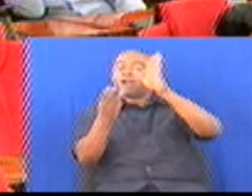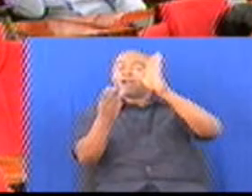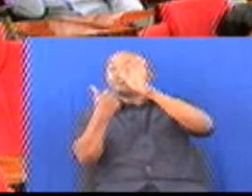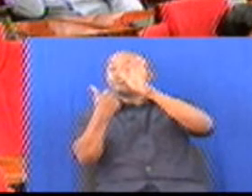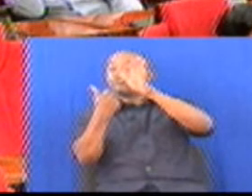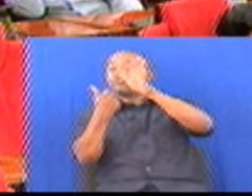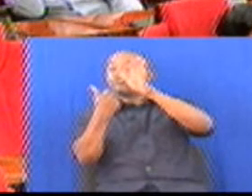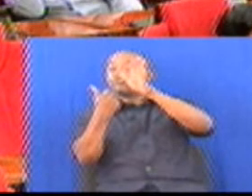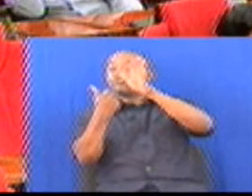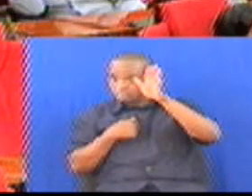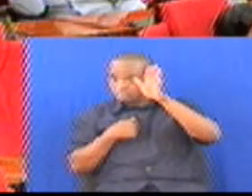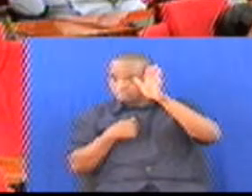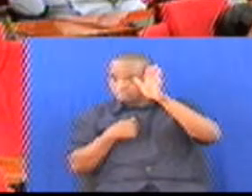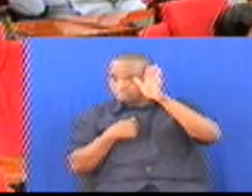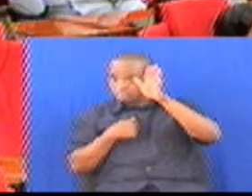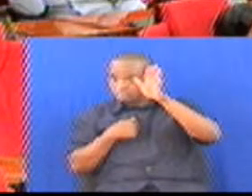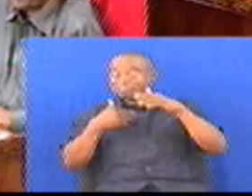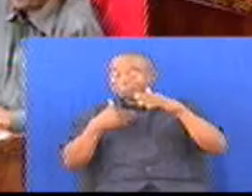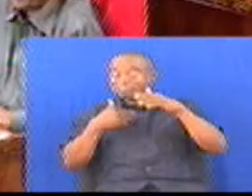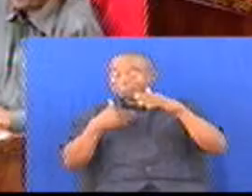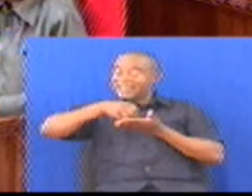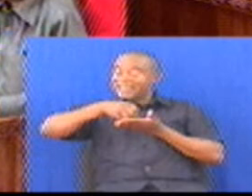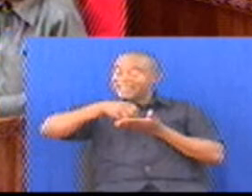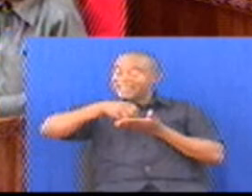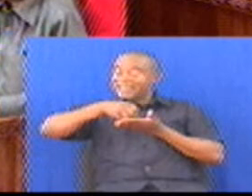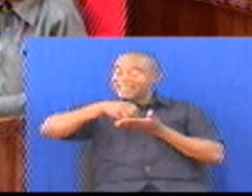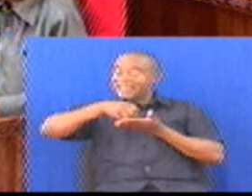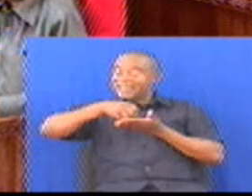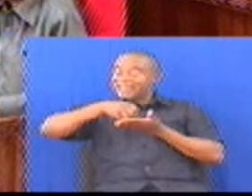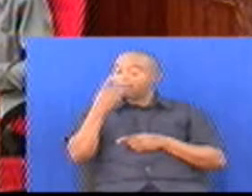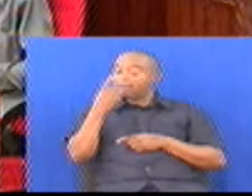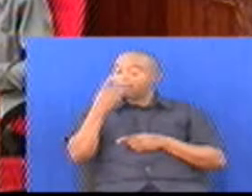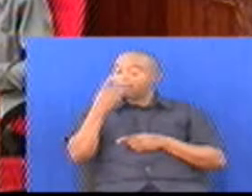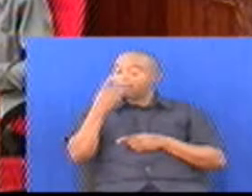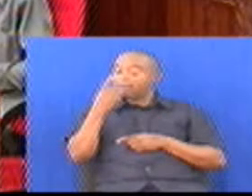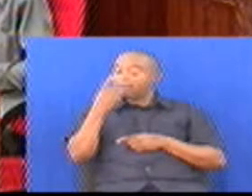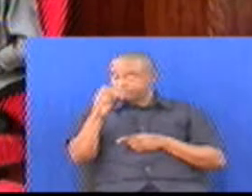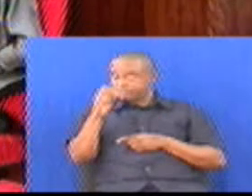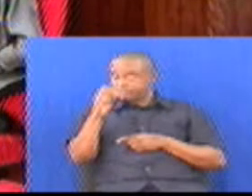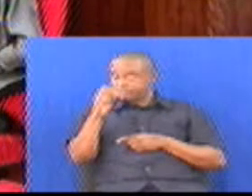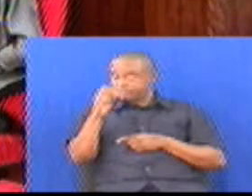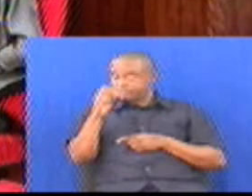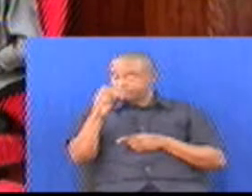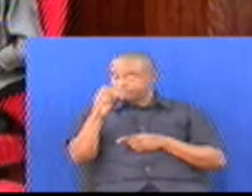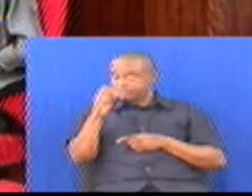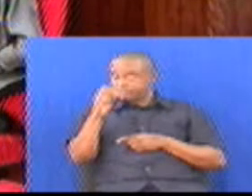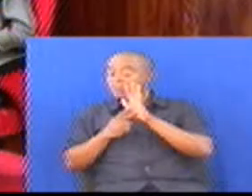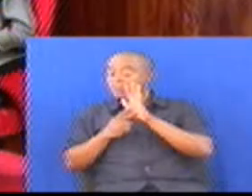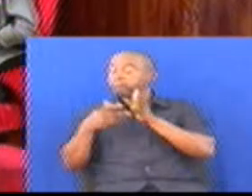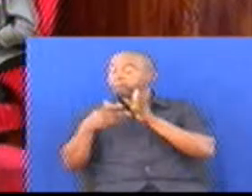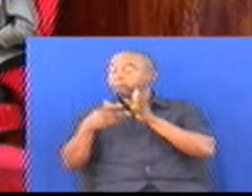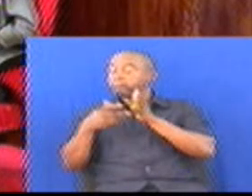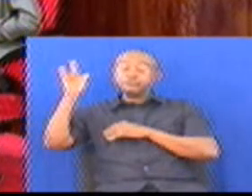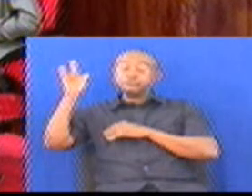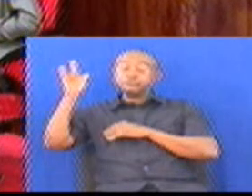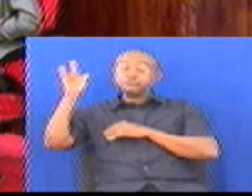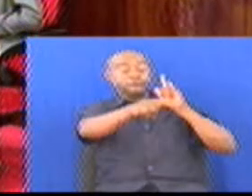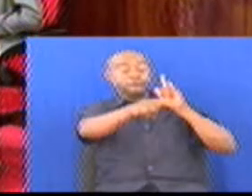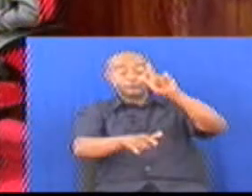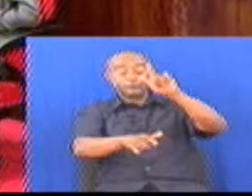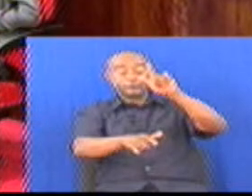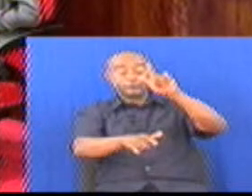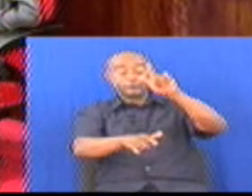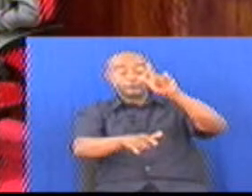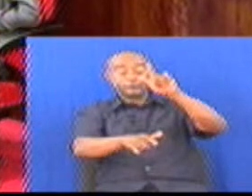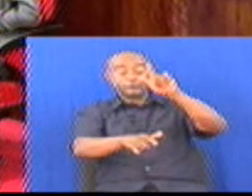ndege nane mpya zenye thamani ya shilingi trilioni 1.27 zimepokelewa na kuanza kutoa huduma katika